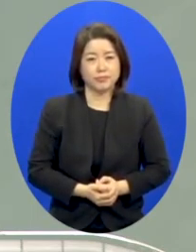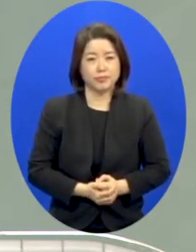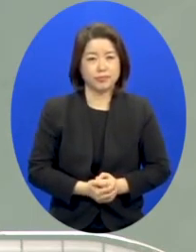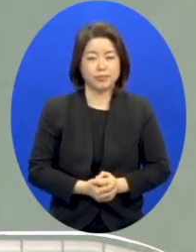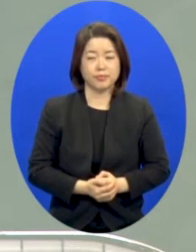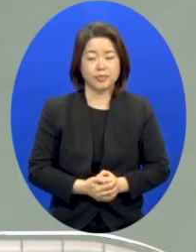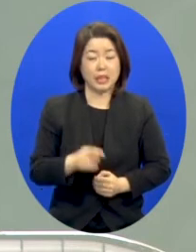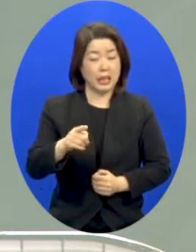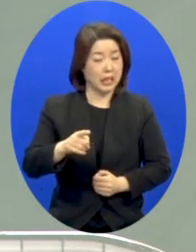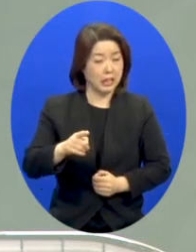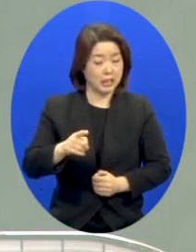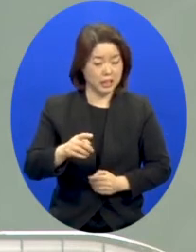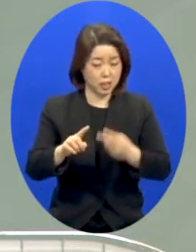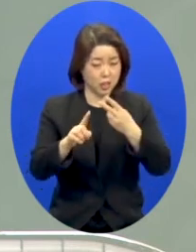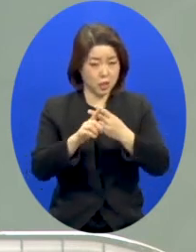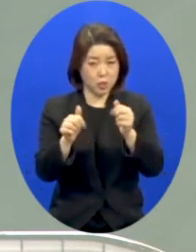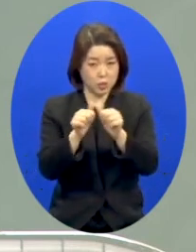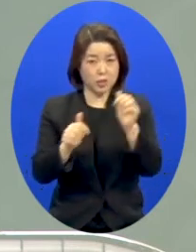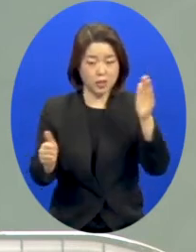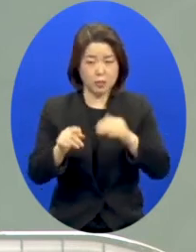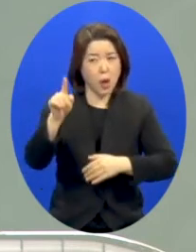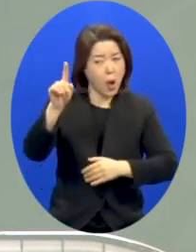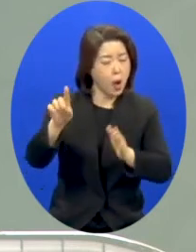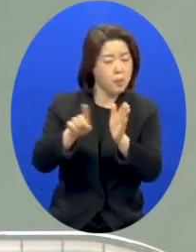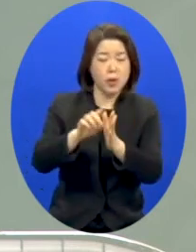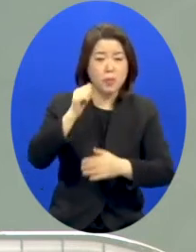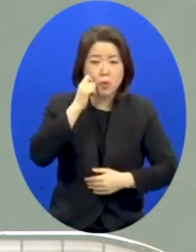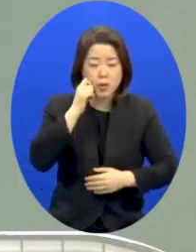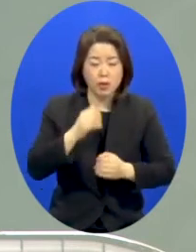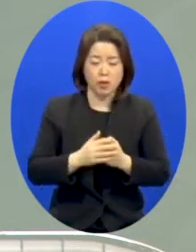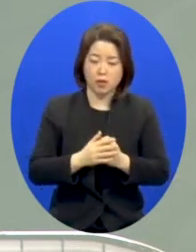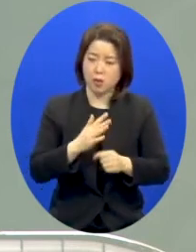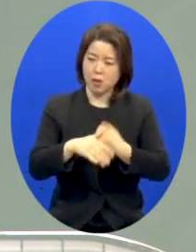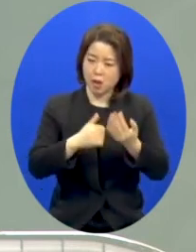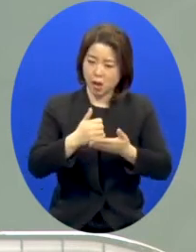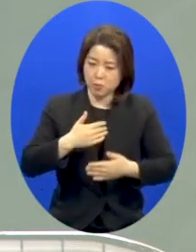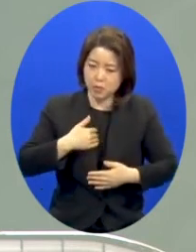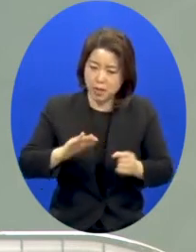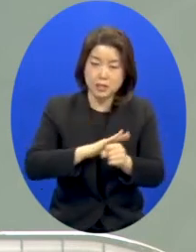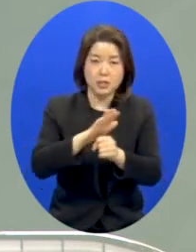믿어지지가 않았어요 파노 님이 나를 사랑하십니다